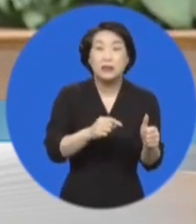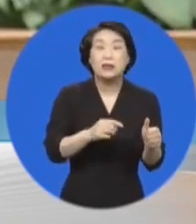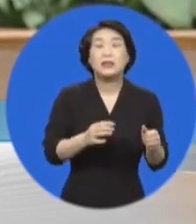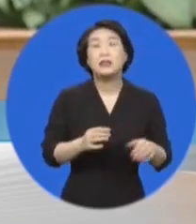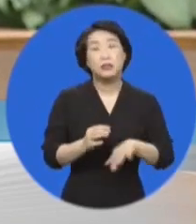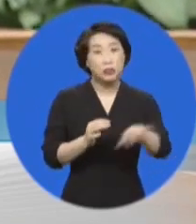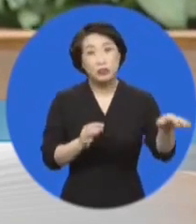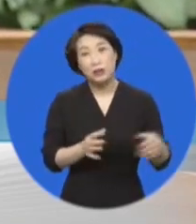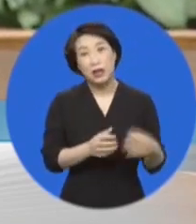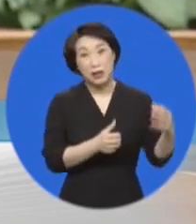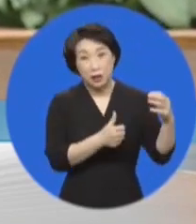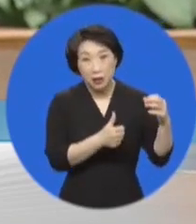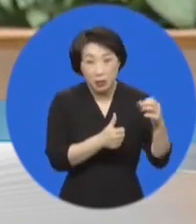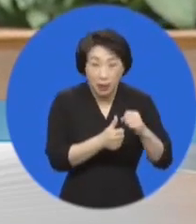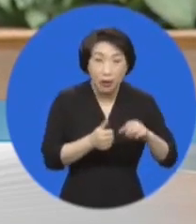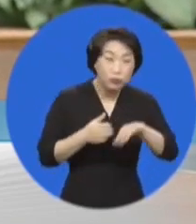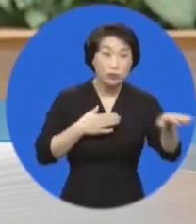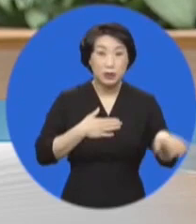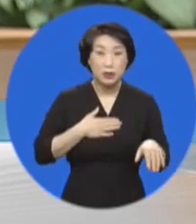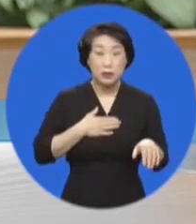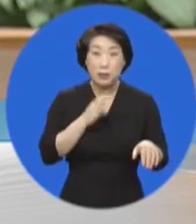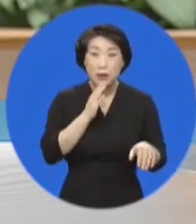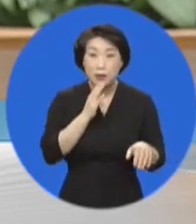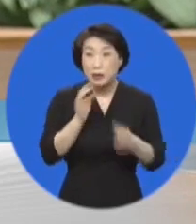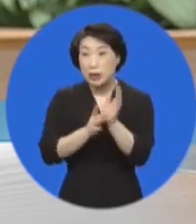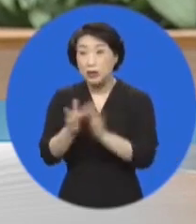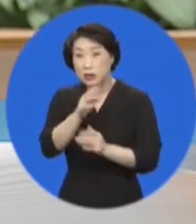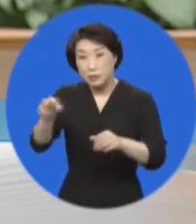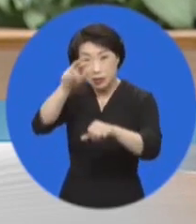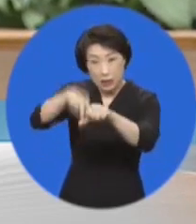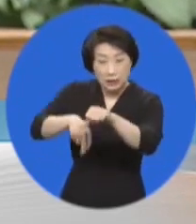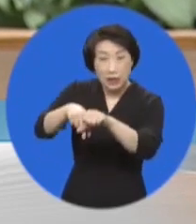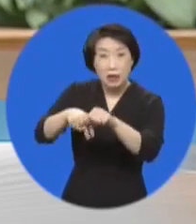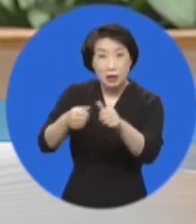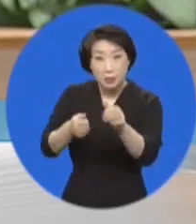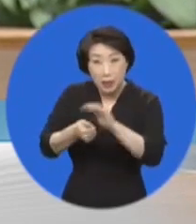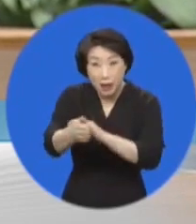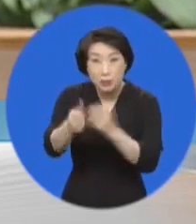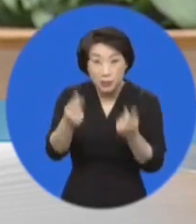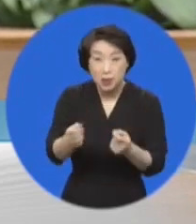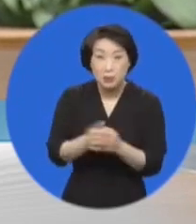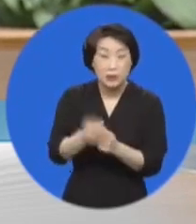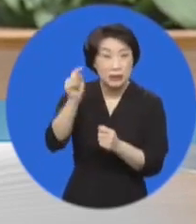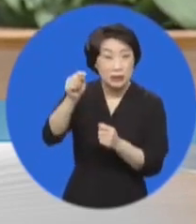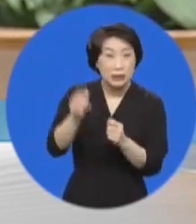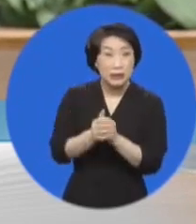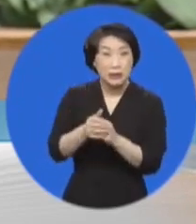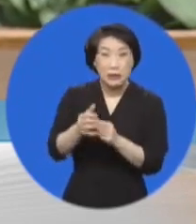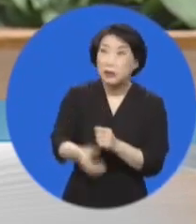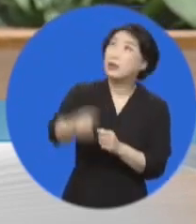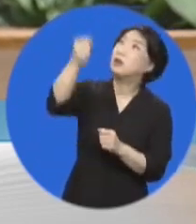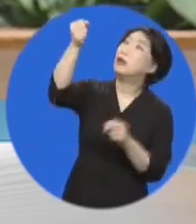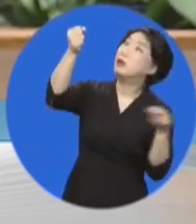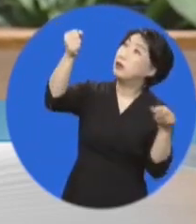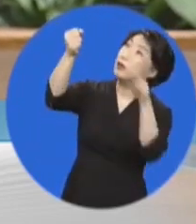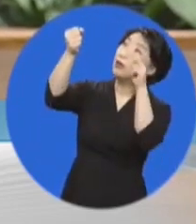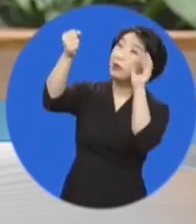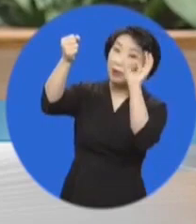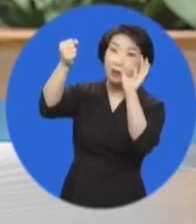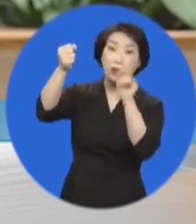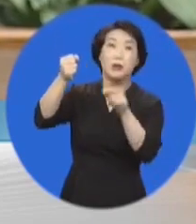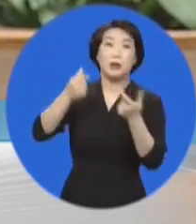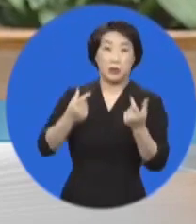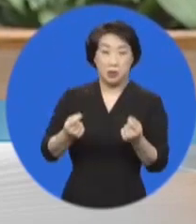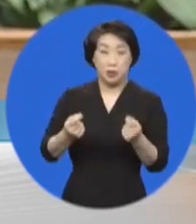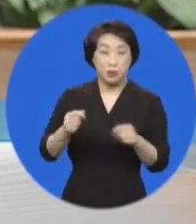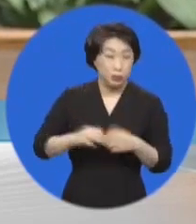우리가 예수님이 십자가에 달려 뱀처럼 달린 그 예수의 피를 바라보면 다시